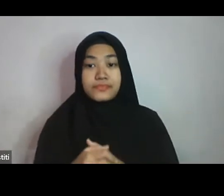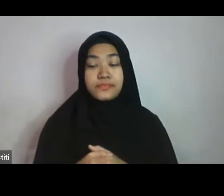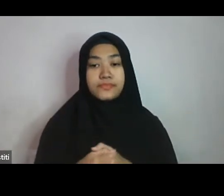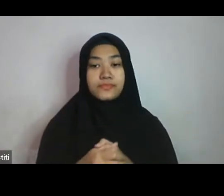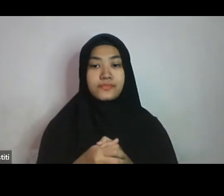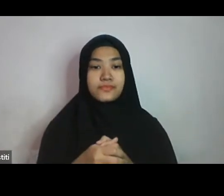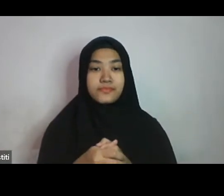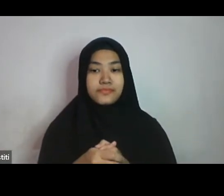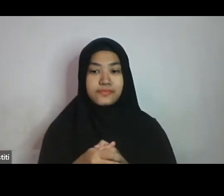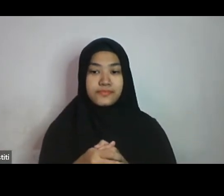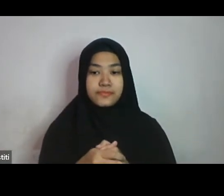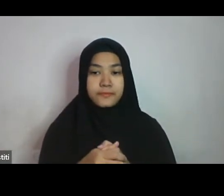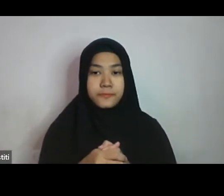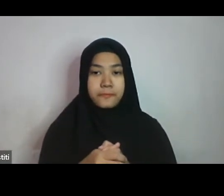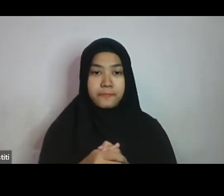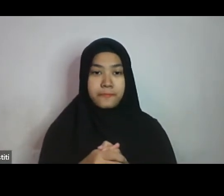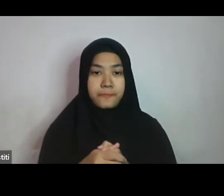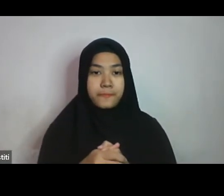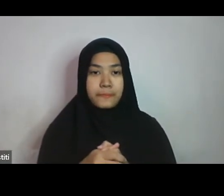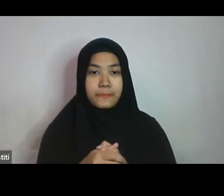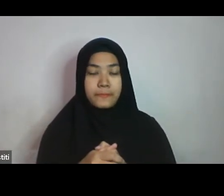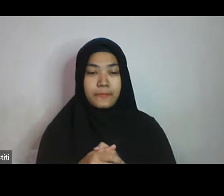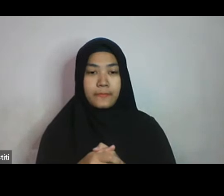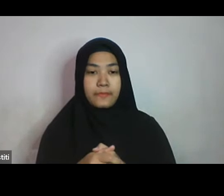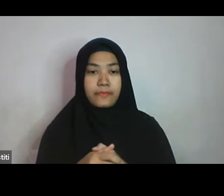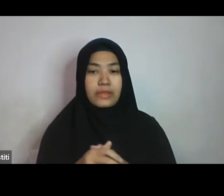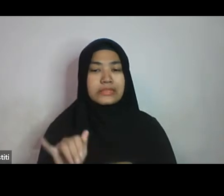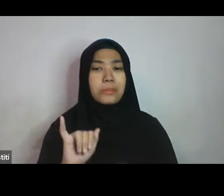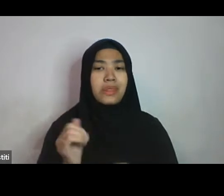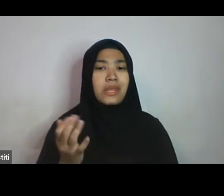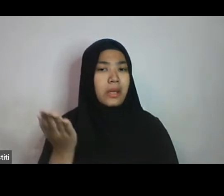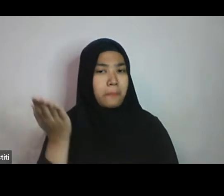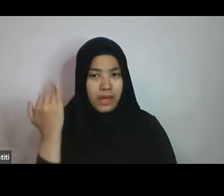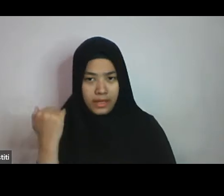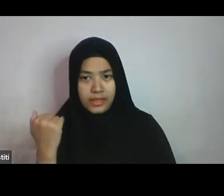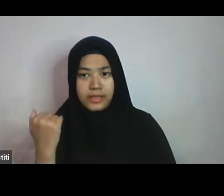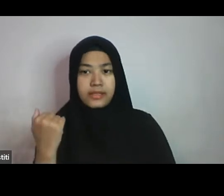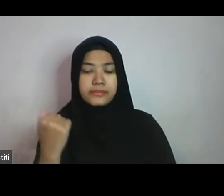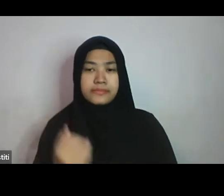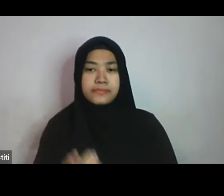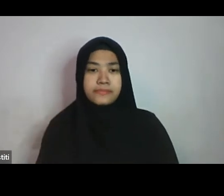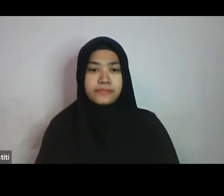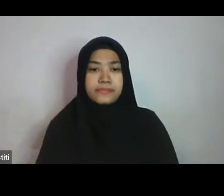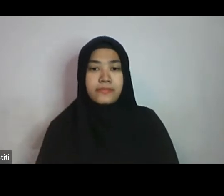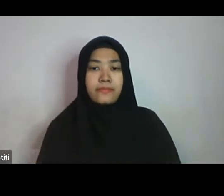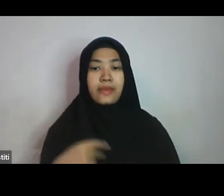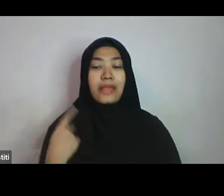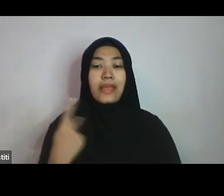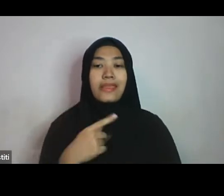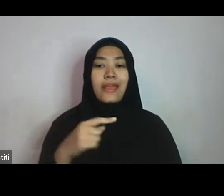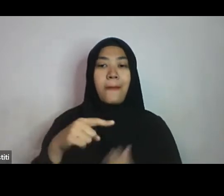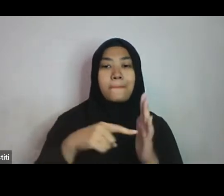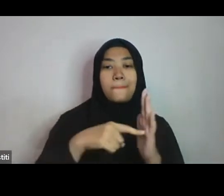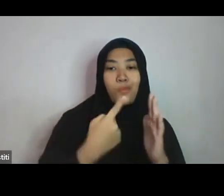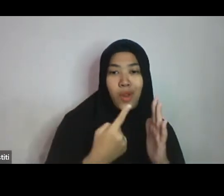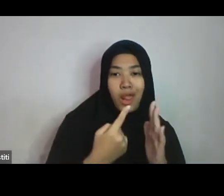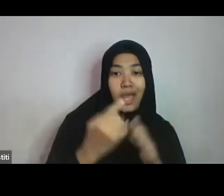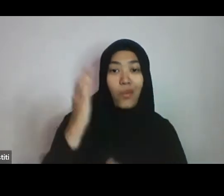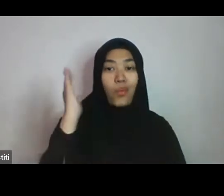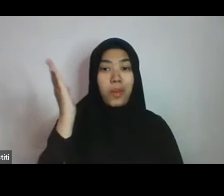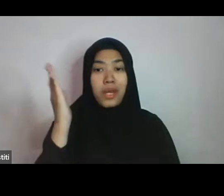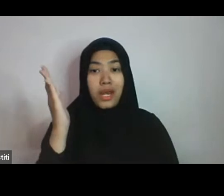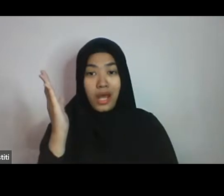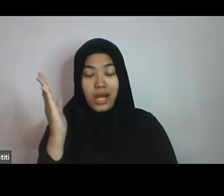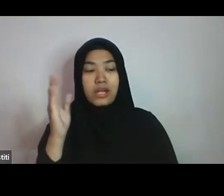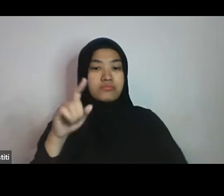Bagaimana seperti yang beberapa sesi-sesi sebelumnya, kita akan dimulai dengan webinar ini dan kemudian sampai jam